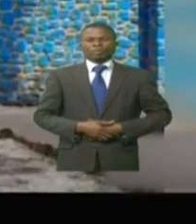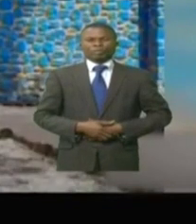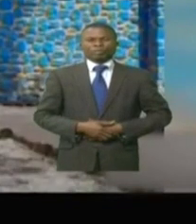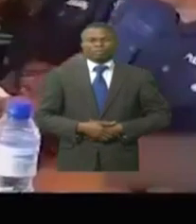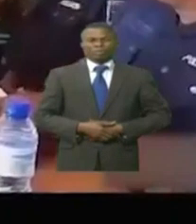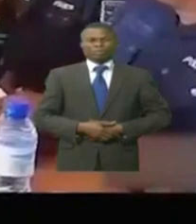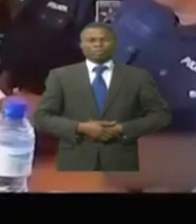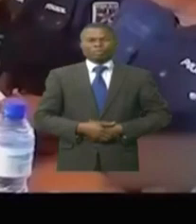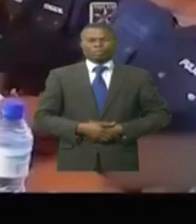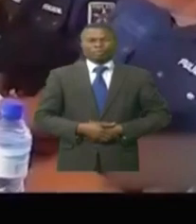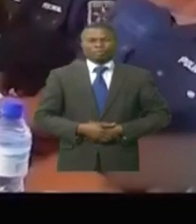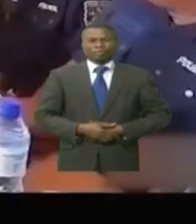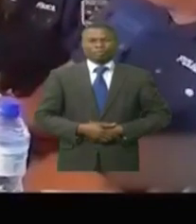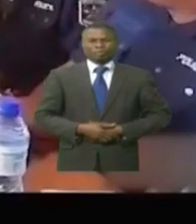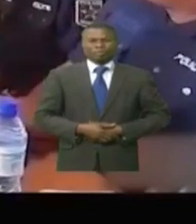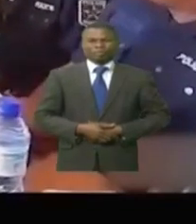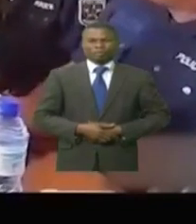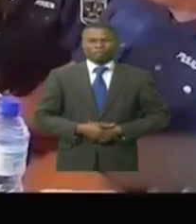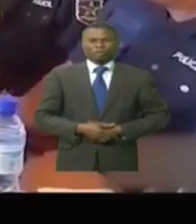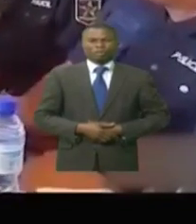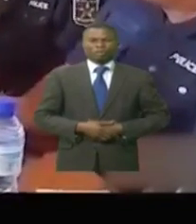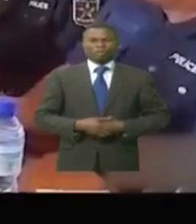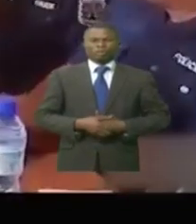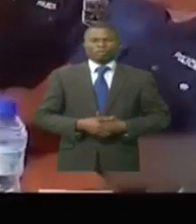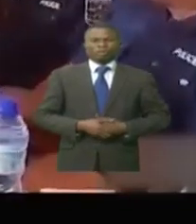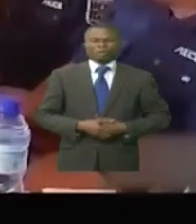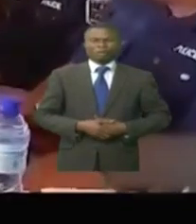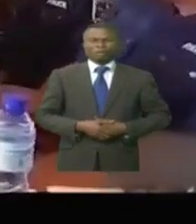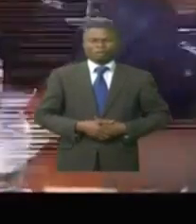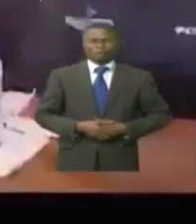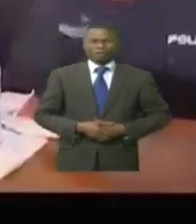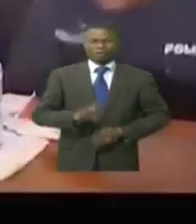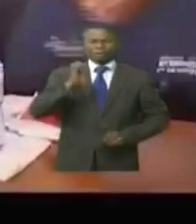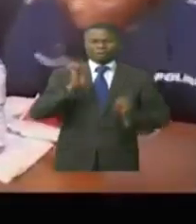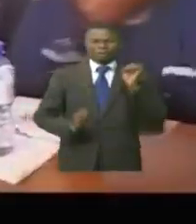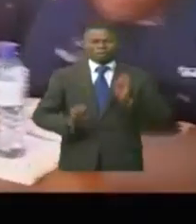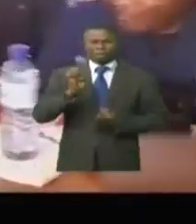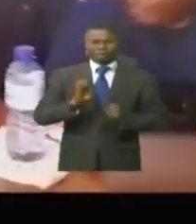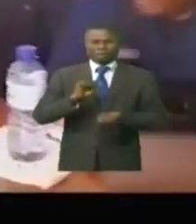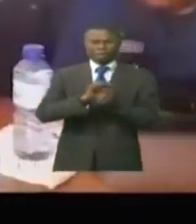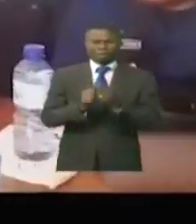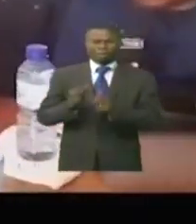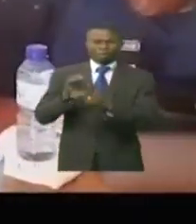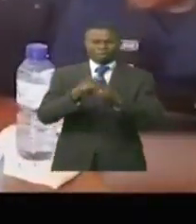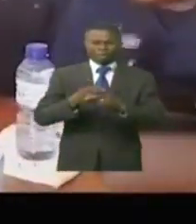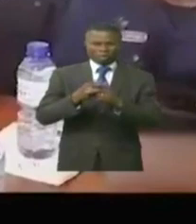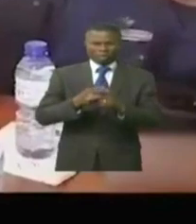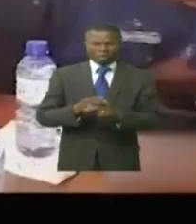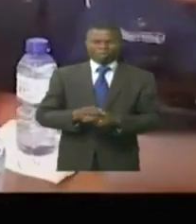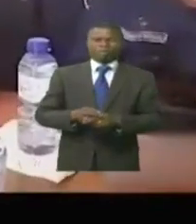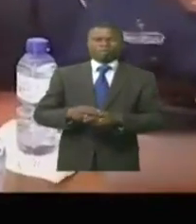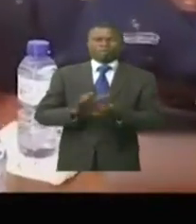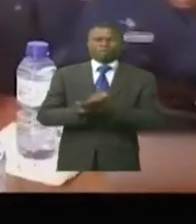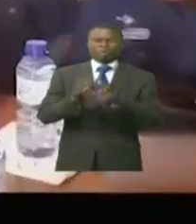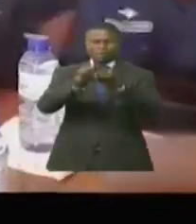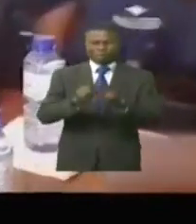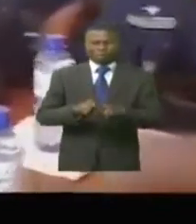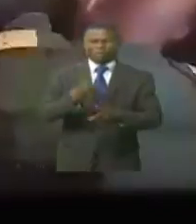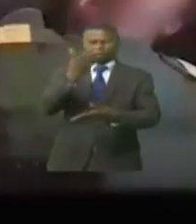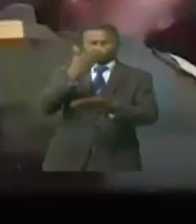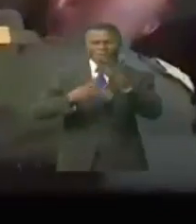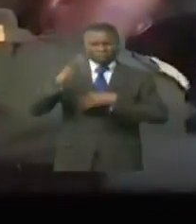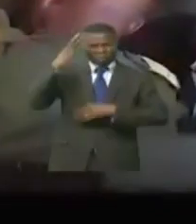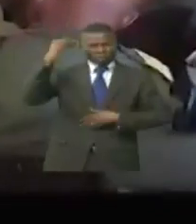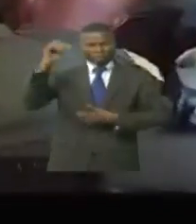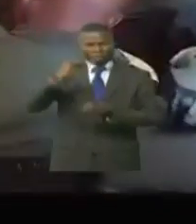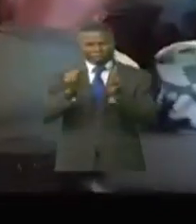de la mission du commandant de la 31e région militaire, évaluation de la situation sécuritaire de la garnison et échange sur